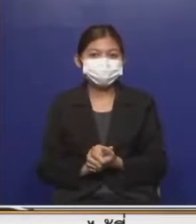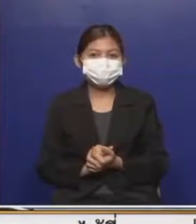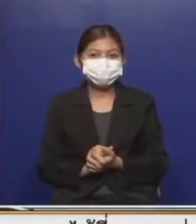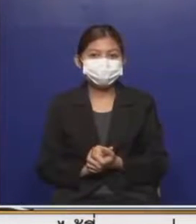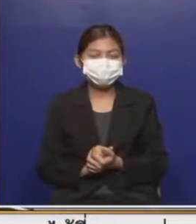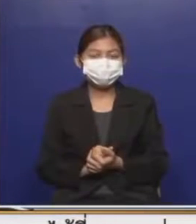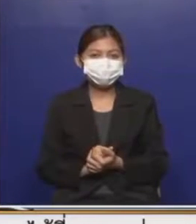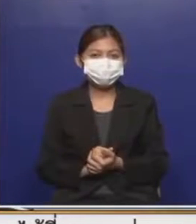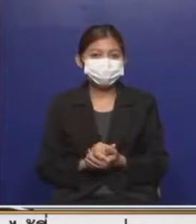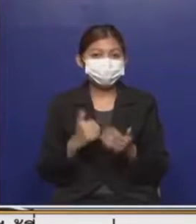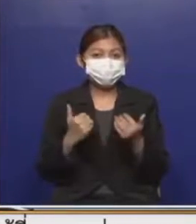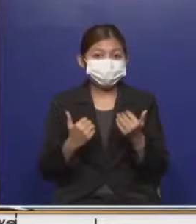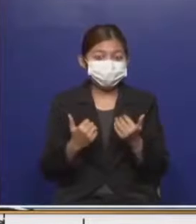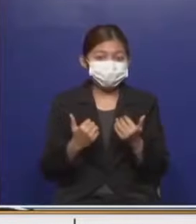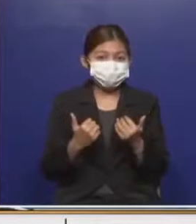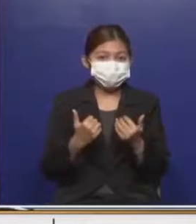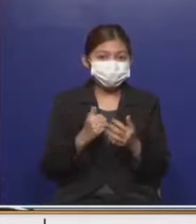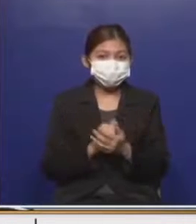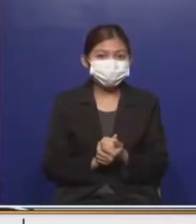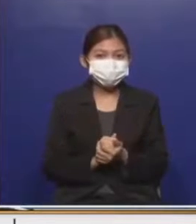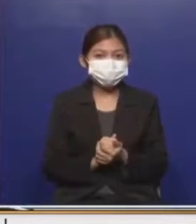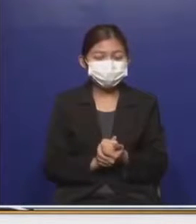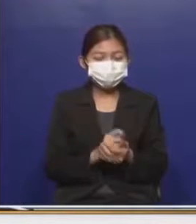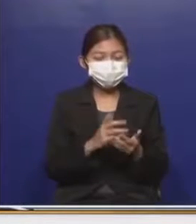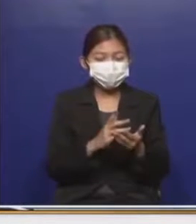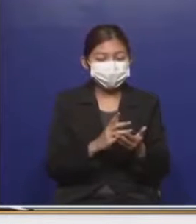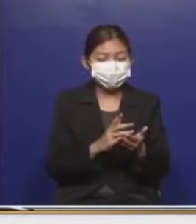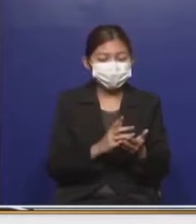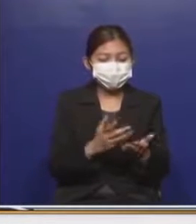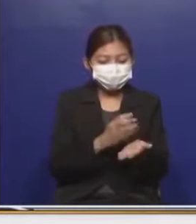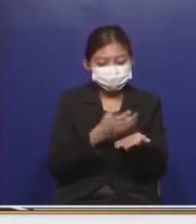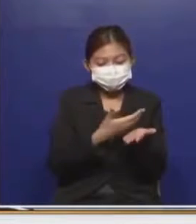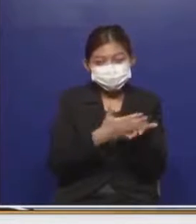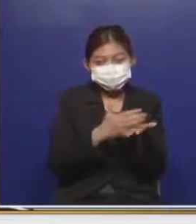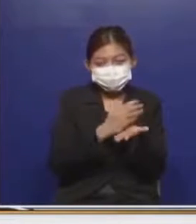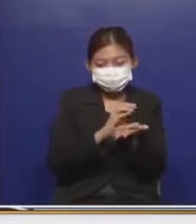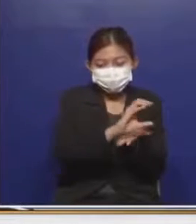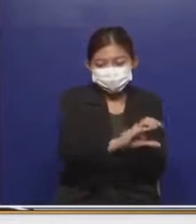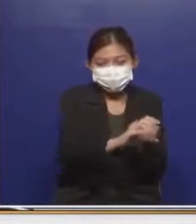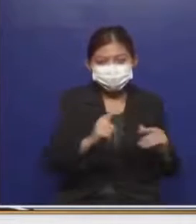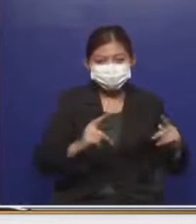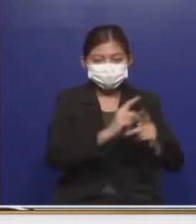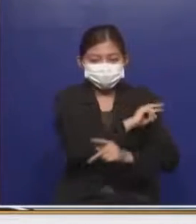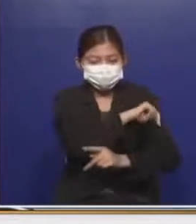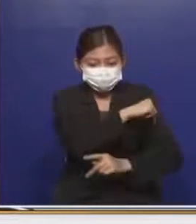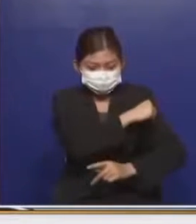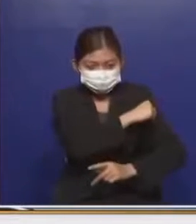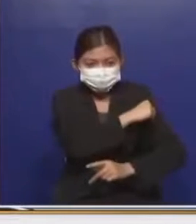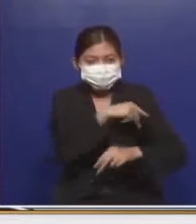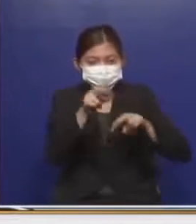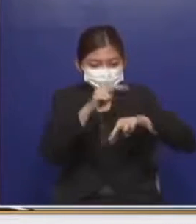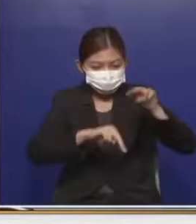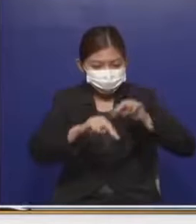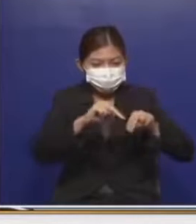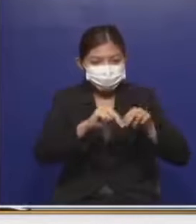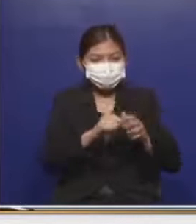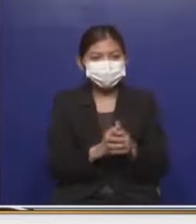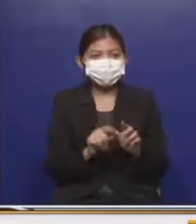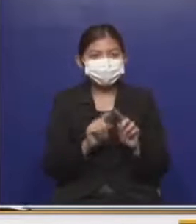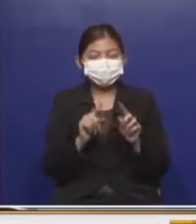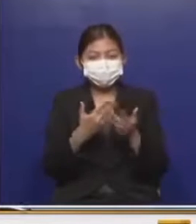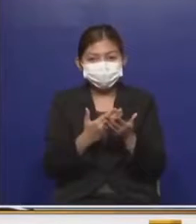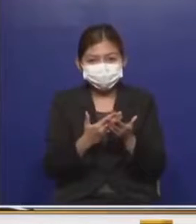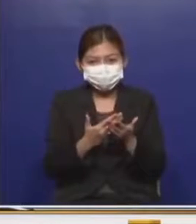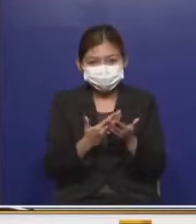ซึ่มีการกังบประมาณเอไ้สำหับงานด้านสาสุขถึง 45,000 ลานบาทแต่กลบเบิกใจได้เพีง 7,10